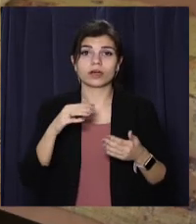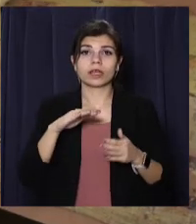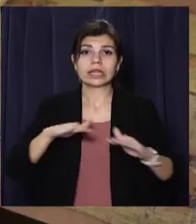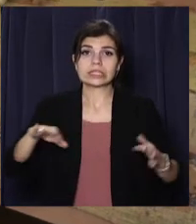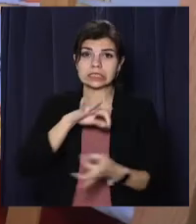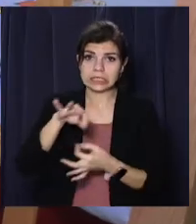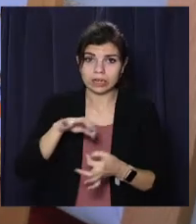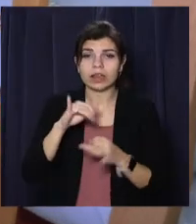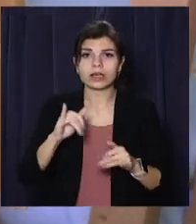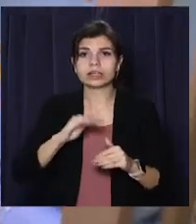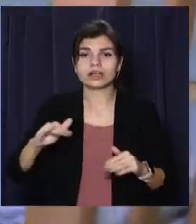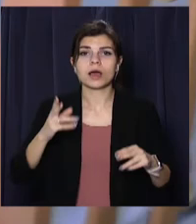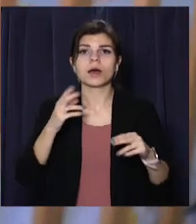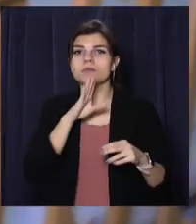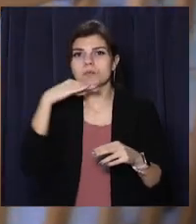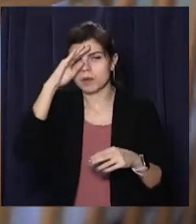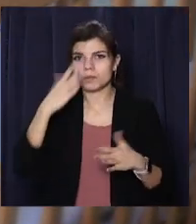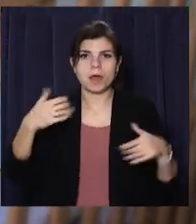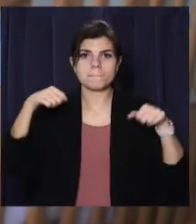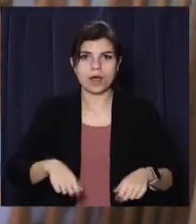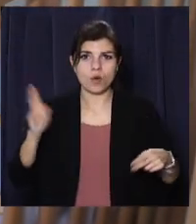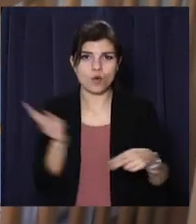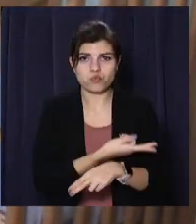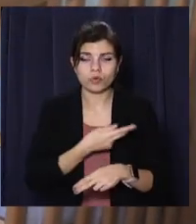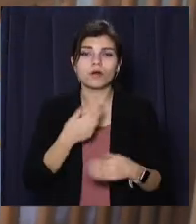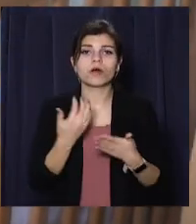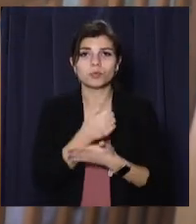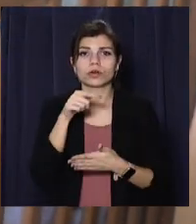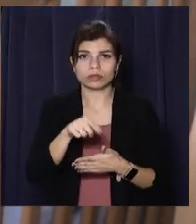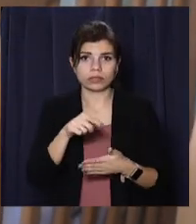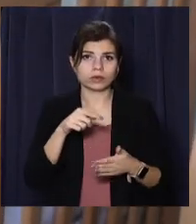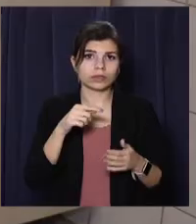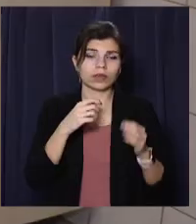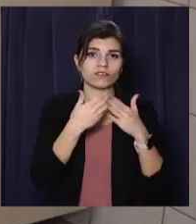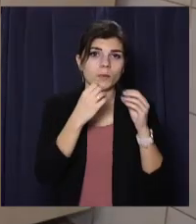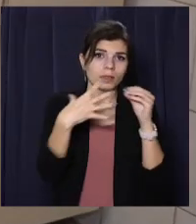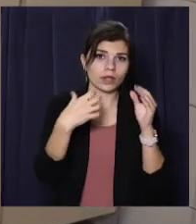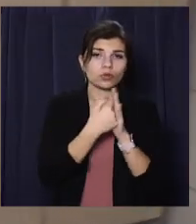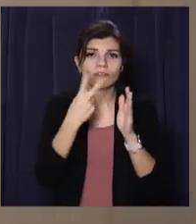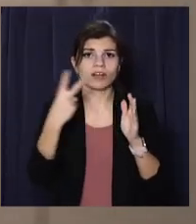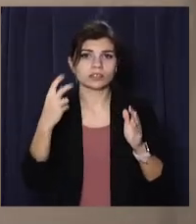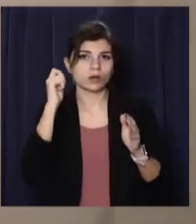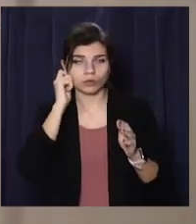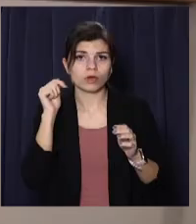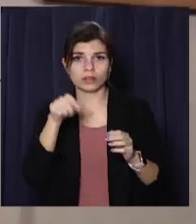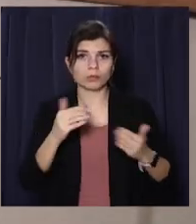діти-сироти та діти, позбавлені батьківського піклування від 15 до 23 років.